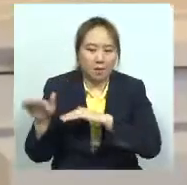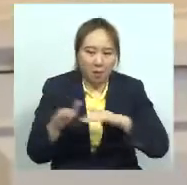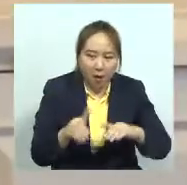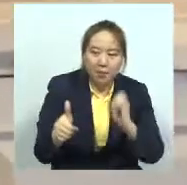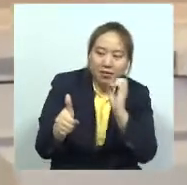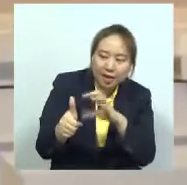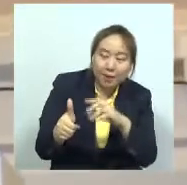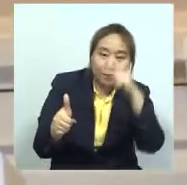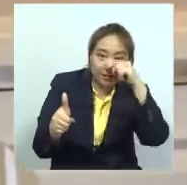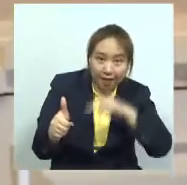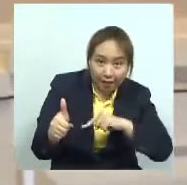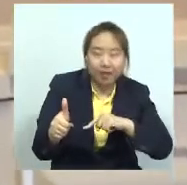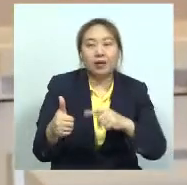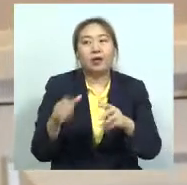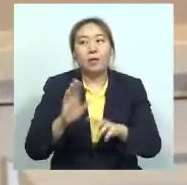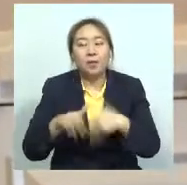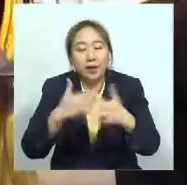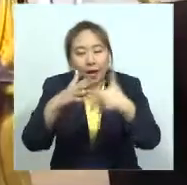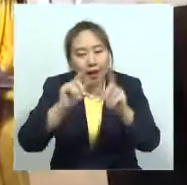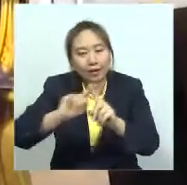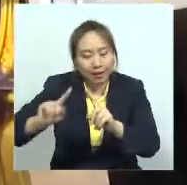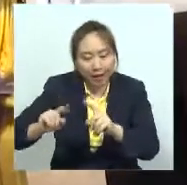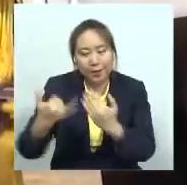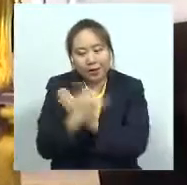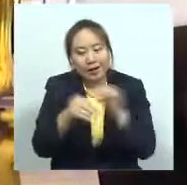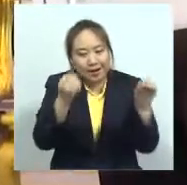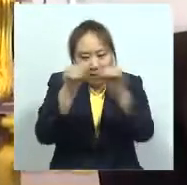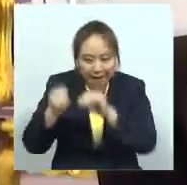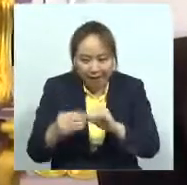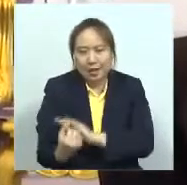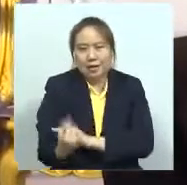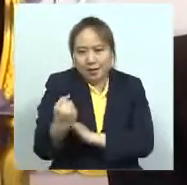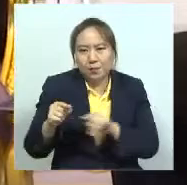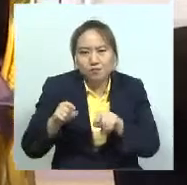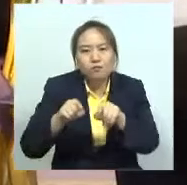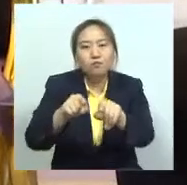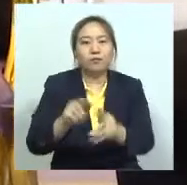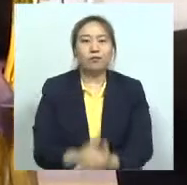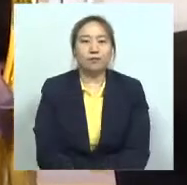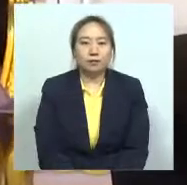แนะนำกับไทยรวมถึงการพัฒนาประเทศและภูมิภาคให้เข้มแข็งไปพร้อมกัน